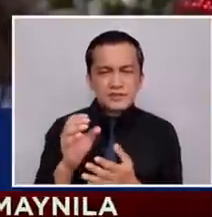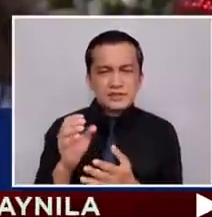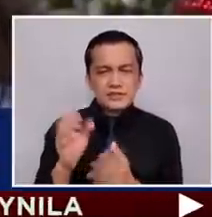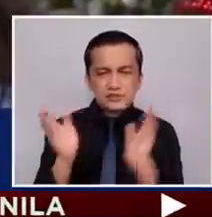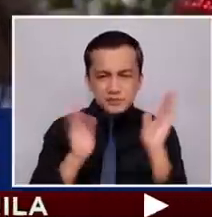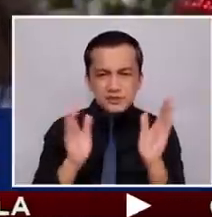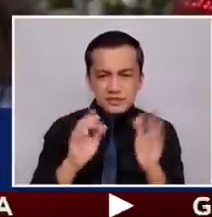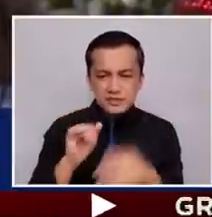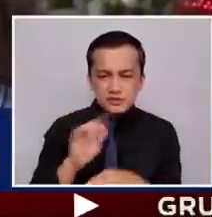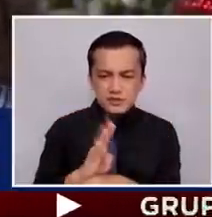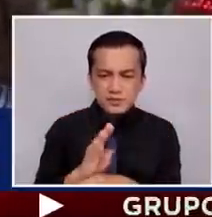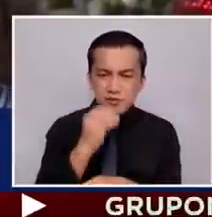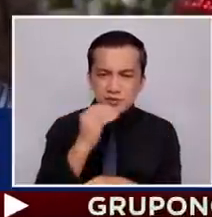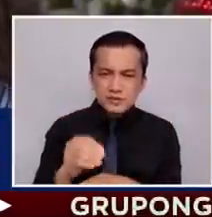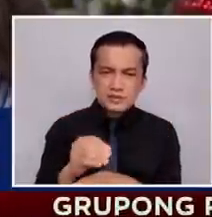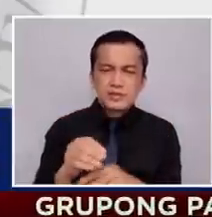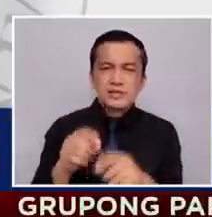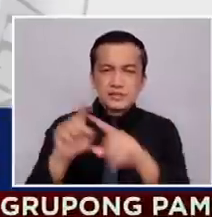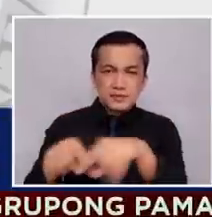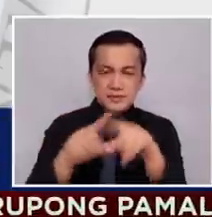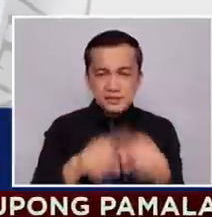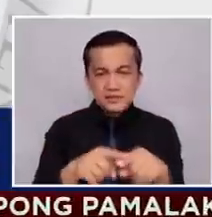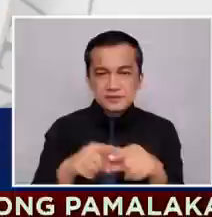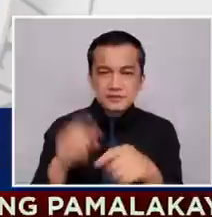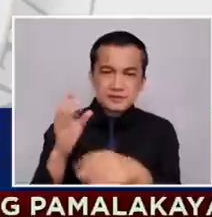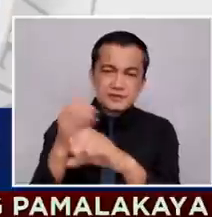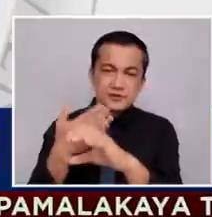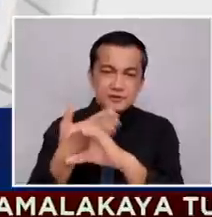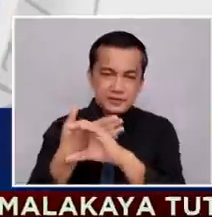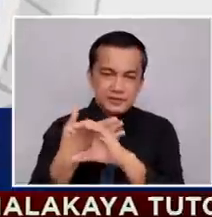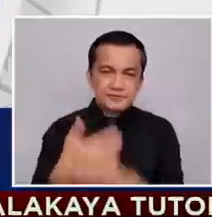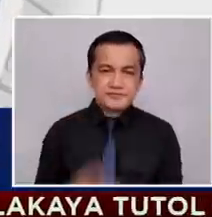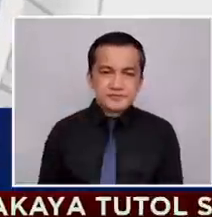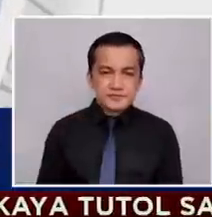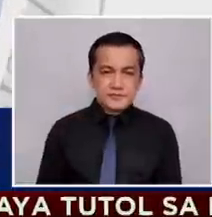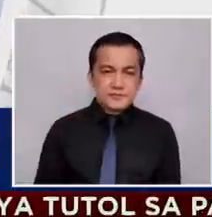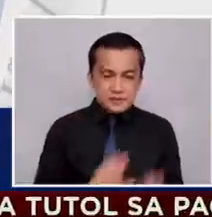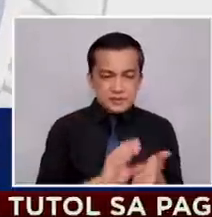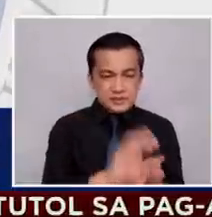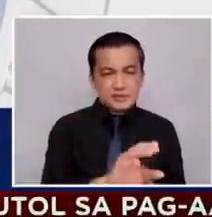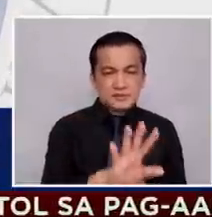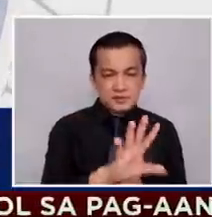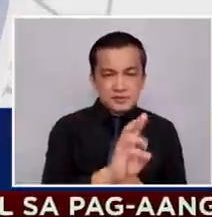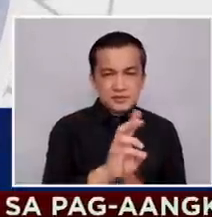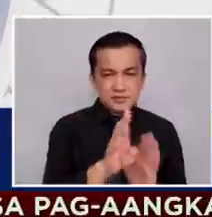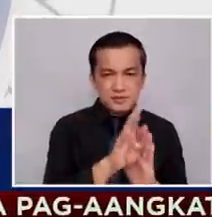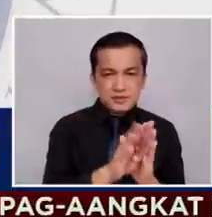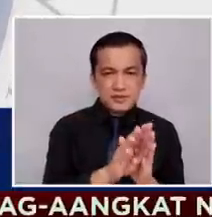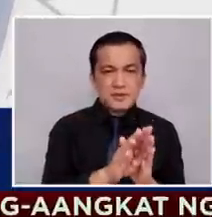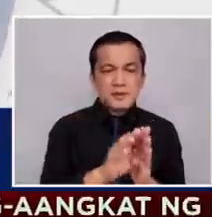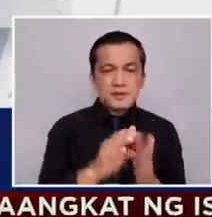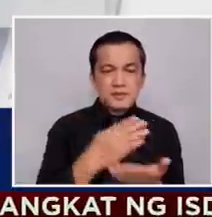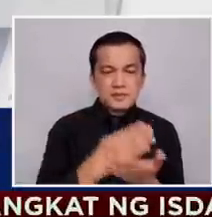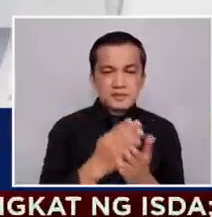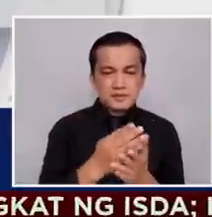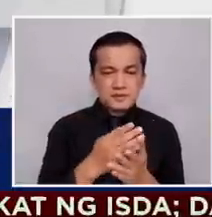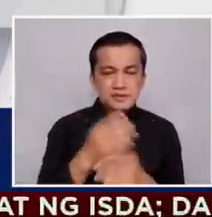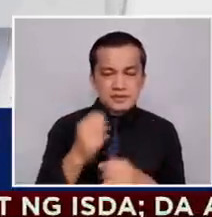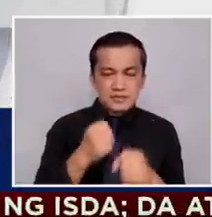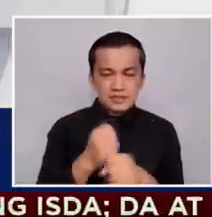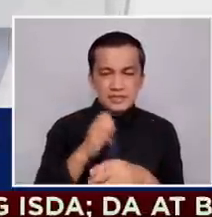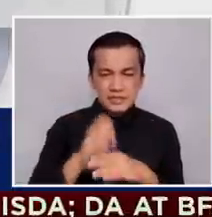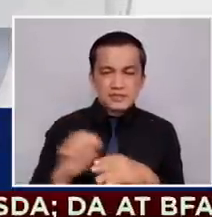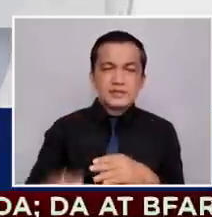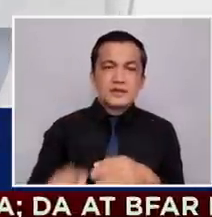yung naka-specify sa kanilang kontrata. Nakalaan na ang mahigit 56 billion pesos budget para sa year-end bonus at higit